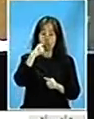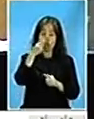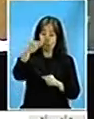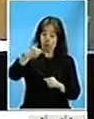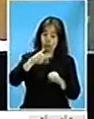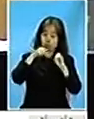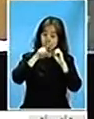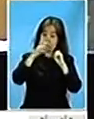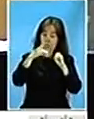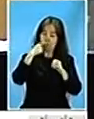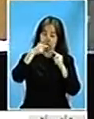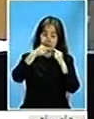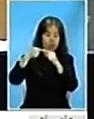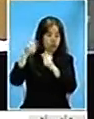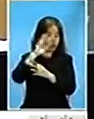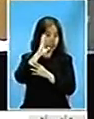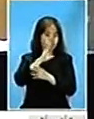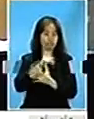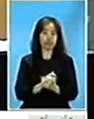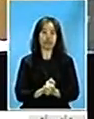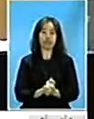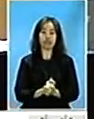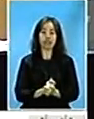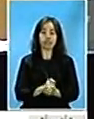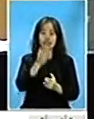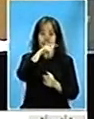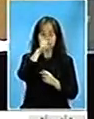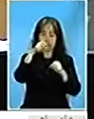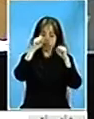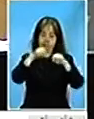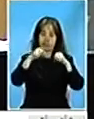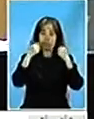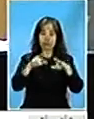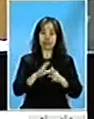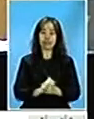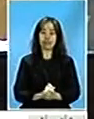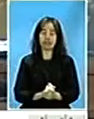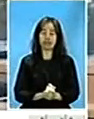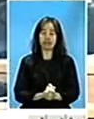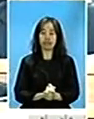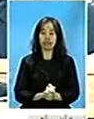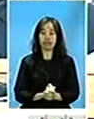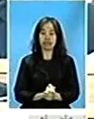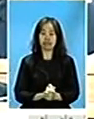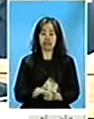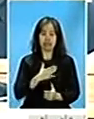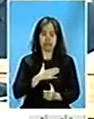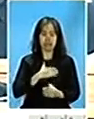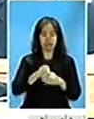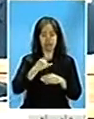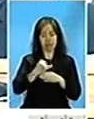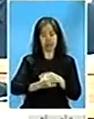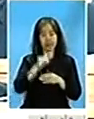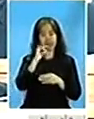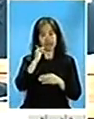ไว้ผมก็จะไม่พูดเพราะว่าได้ตกลงกับวิปทั้ง2ฝ่ายแล้วประธานจะควบคุมการ ท่านประธานสภาที่เคารพครับผมยังพูดไปไม่ถึงครับ